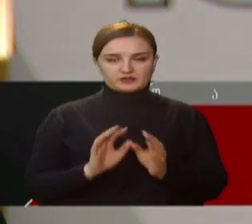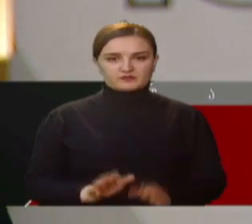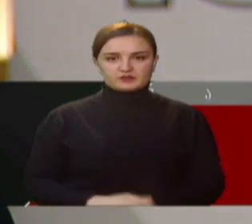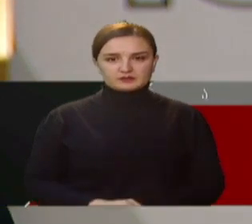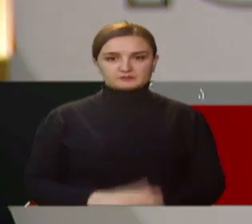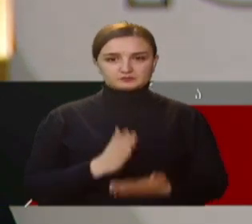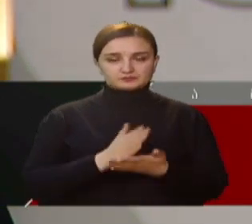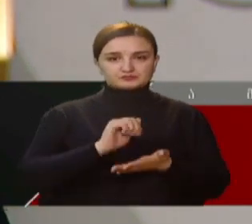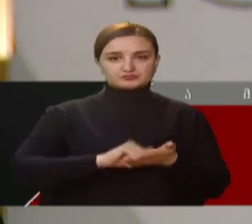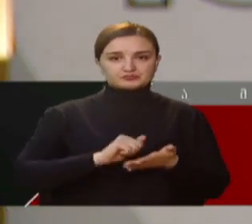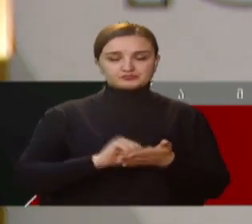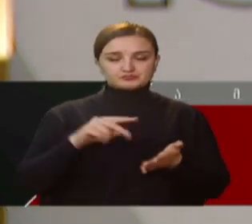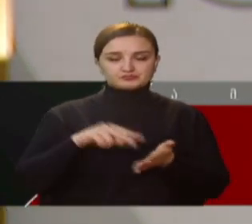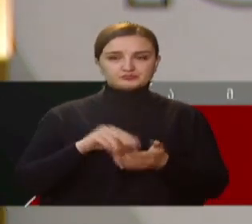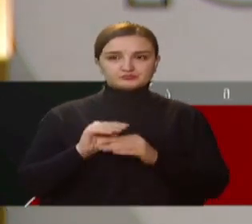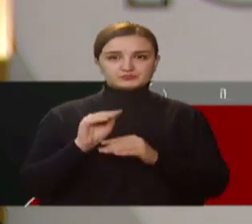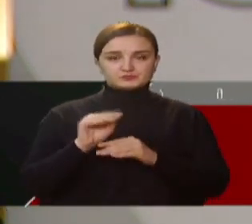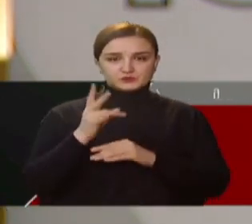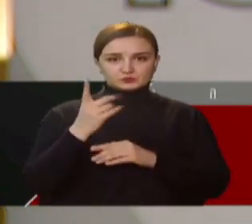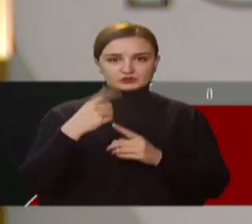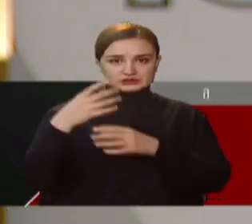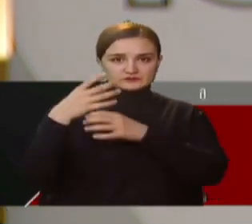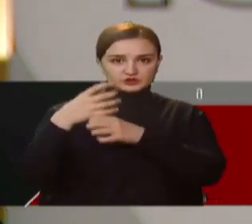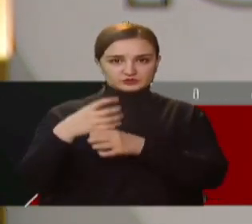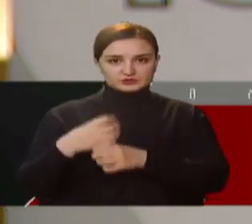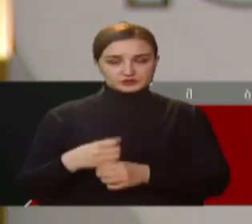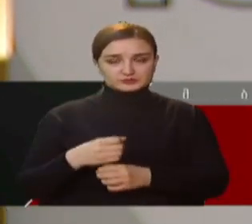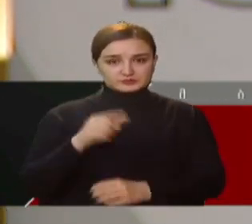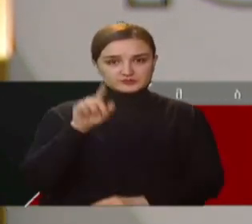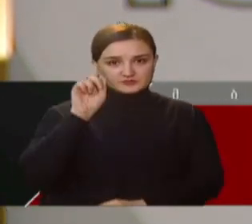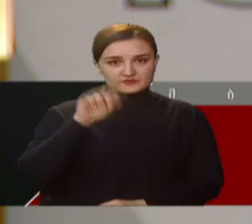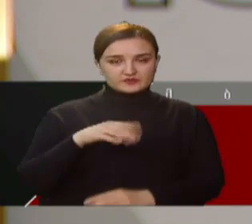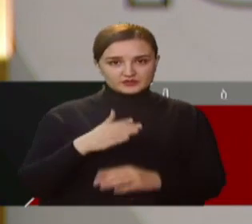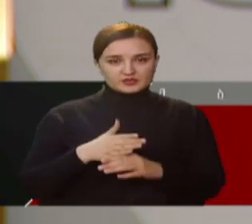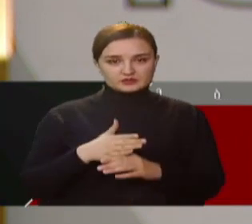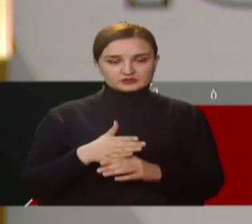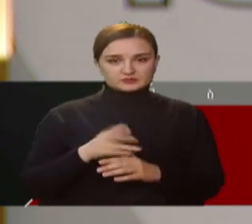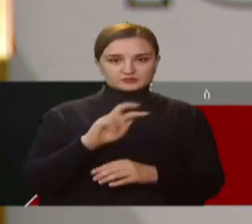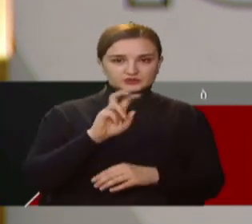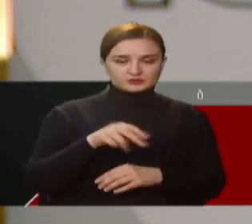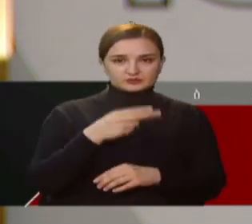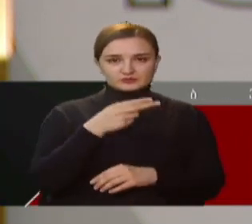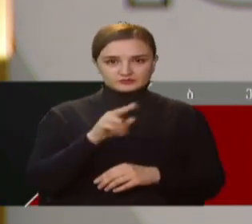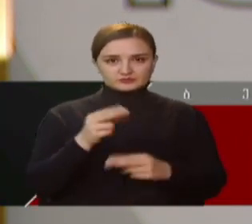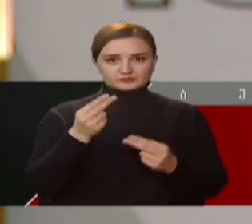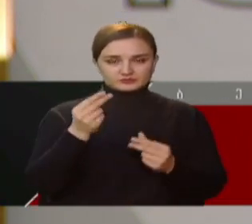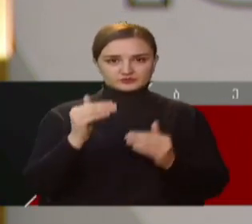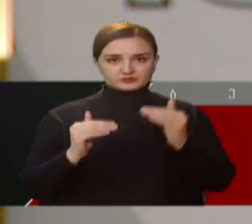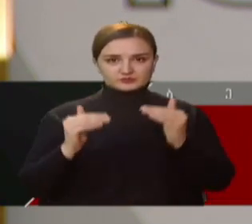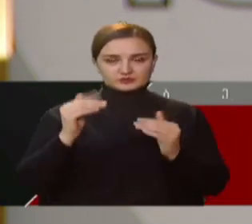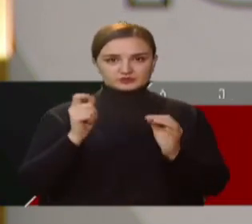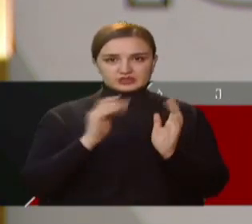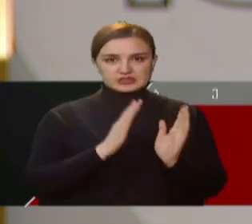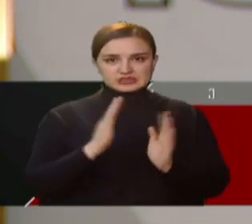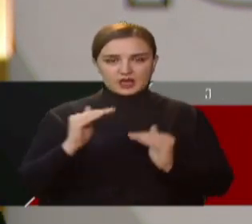romlebits mianishnebs rom inflatsia unda shemtsirdes mogixsenebat rom gasvlti kursi aris sakmaut